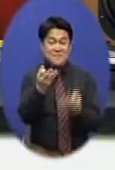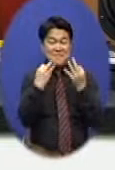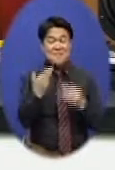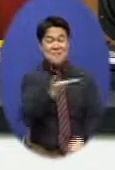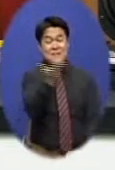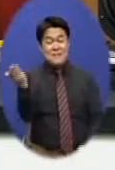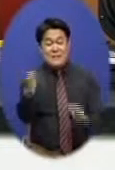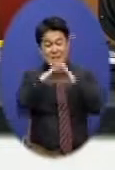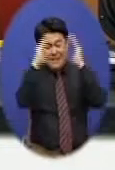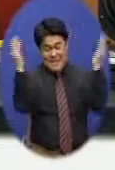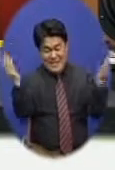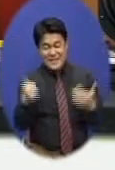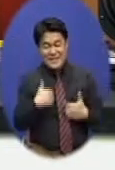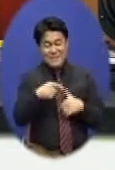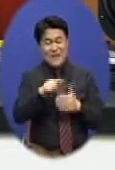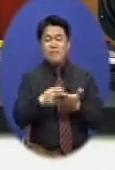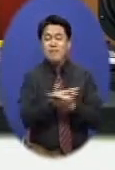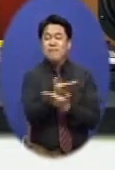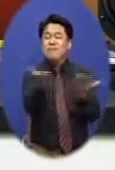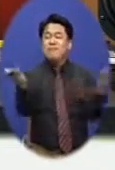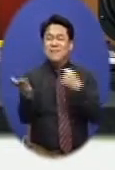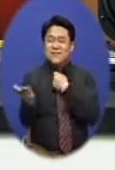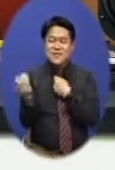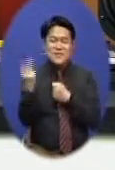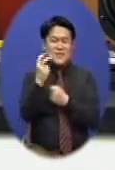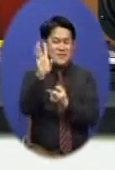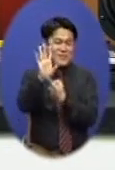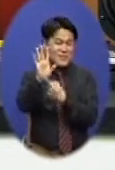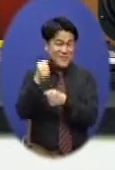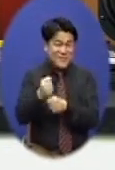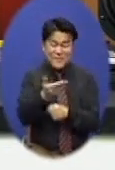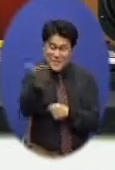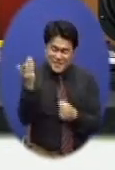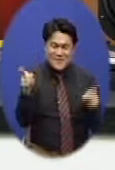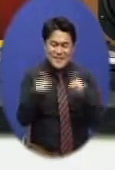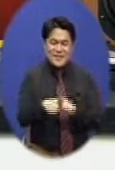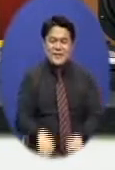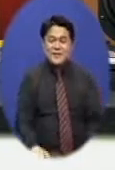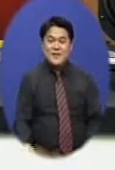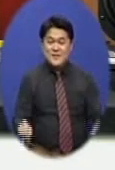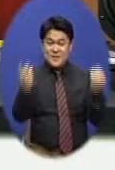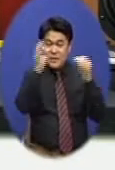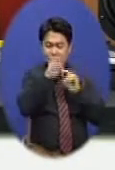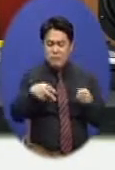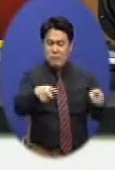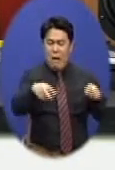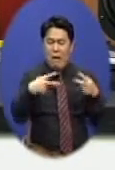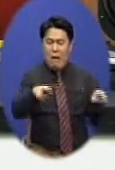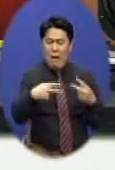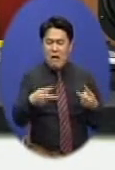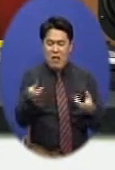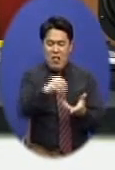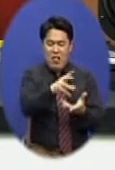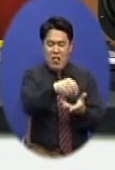여러분 전부 다 이 아~ 그 제작진 여러분과 함께 네. 오늘 이제 파티 삼겹살과 이렇게 또